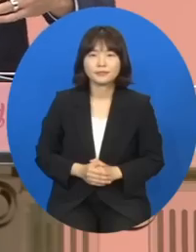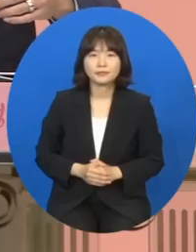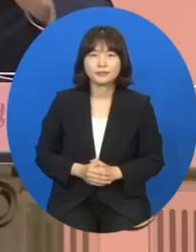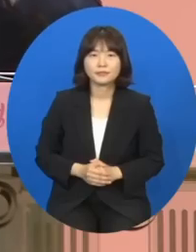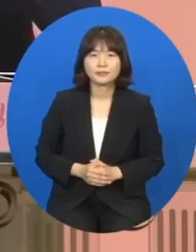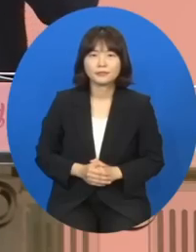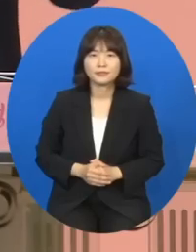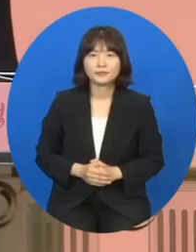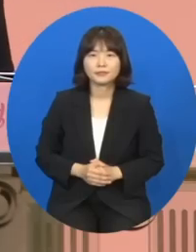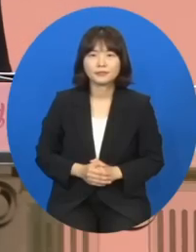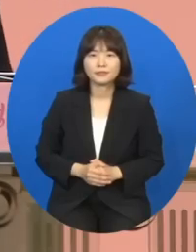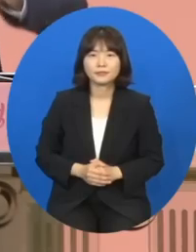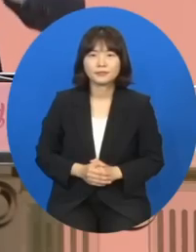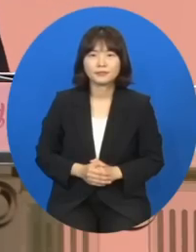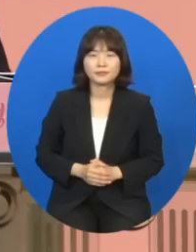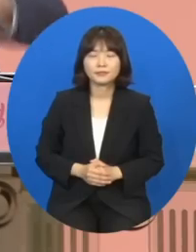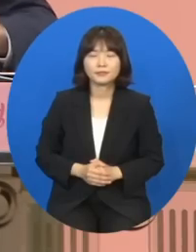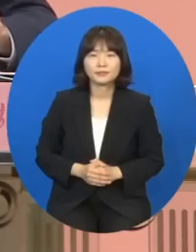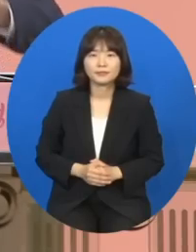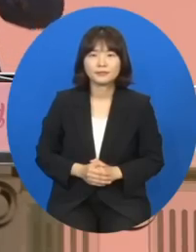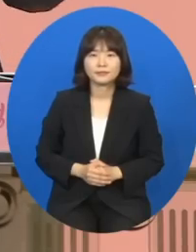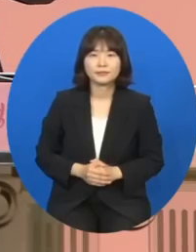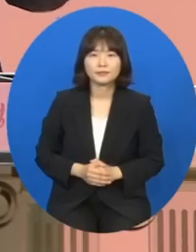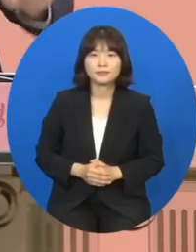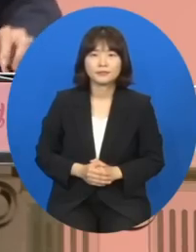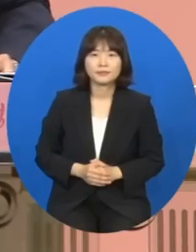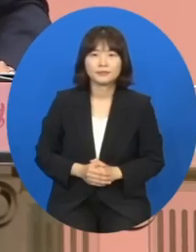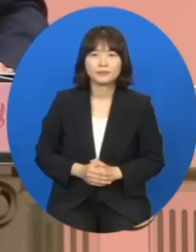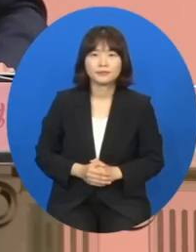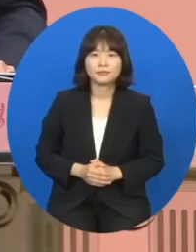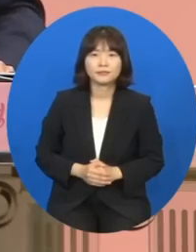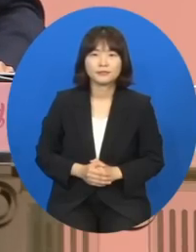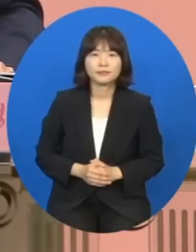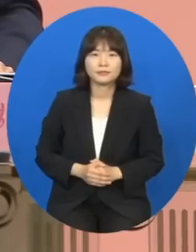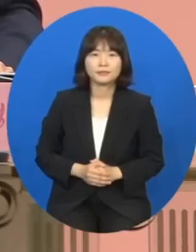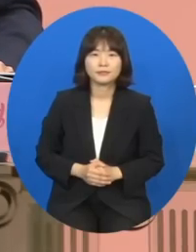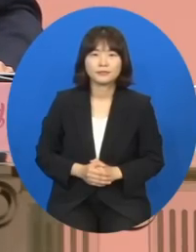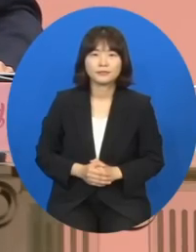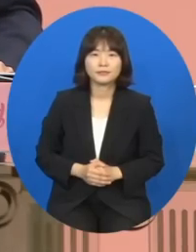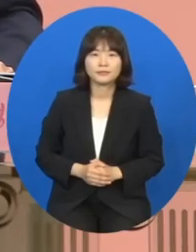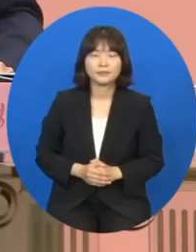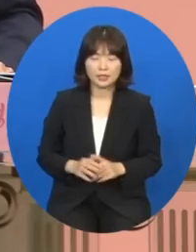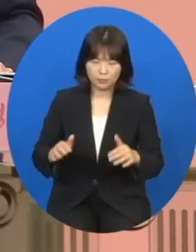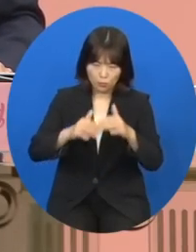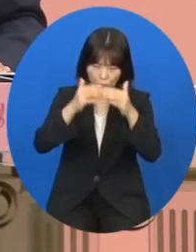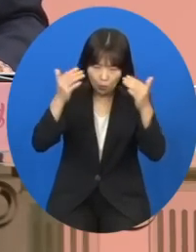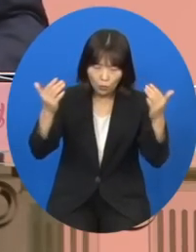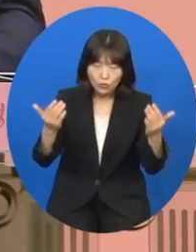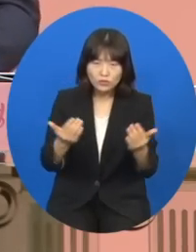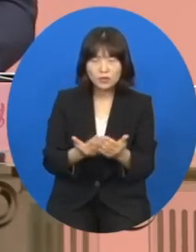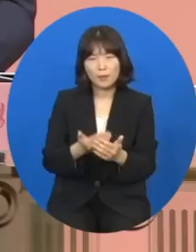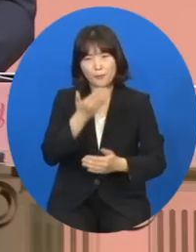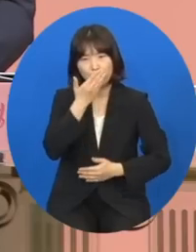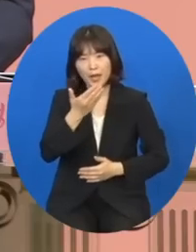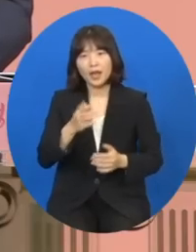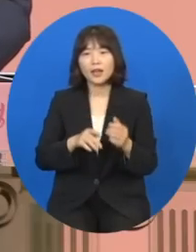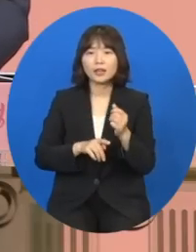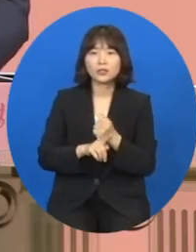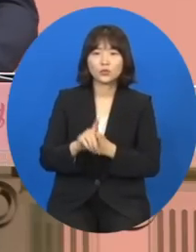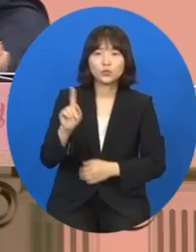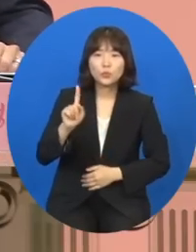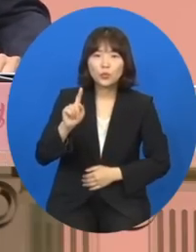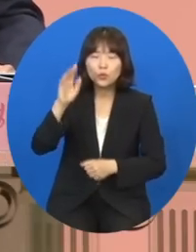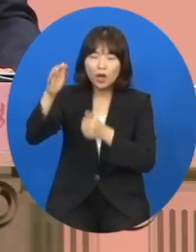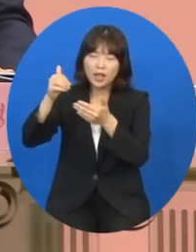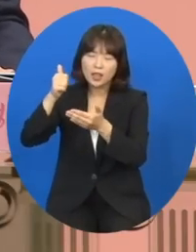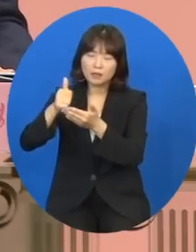유 머 피커 서브가 dls 1주 있었으 이 모든 것이 가능한 이유는 하나님께서 그 일을